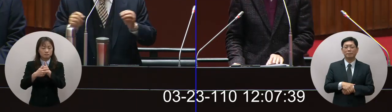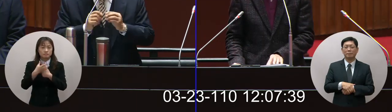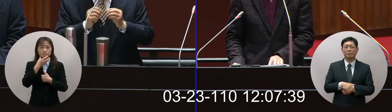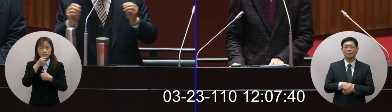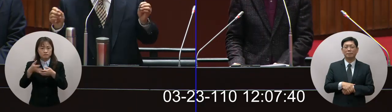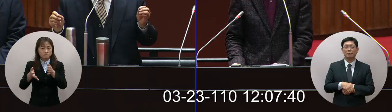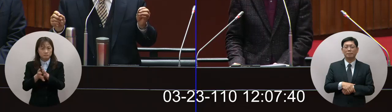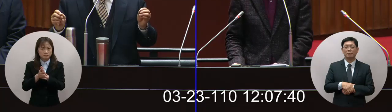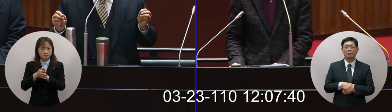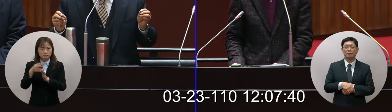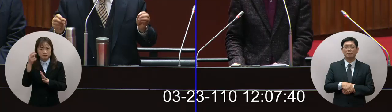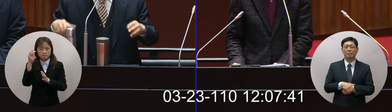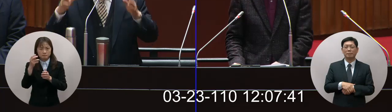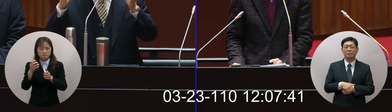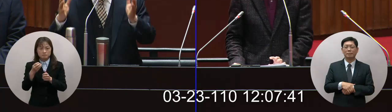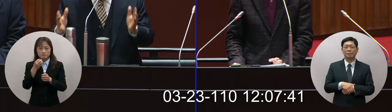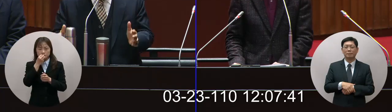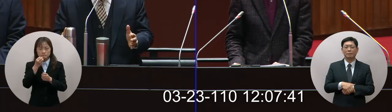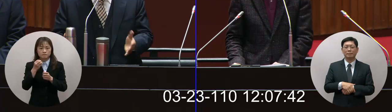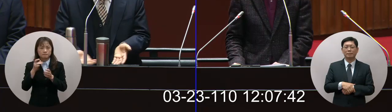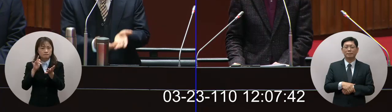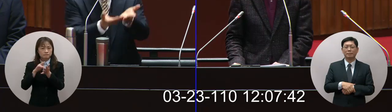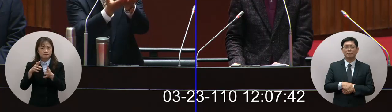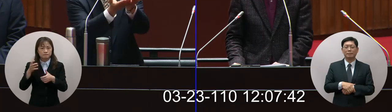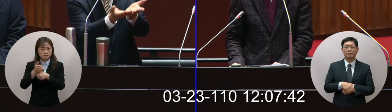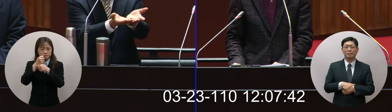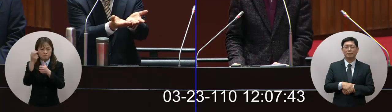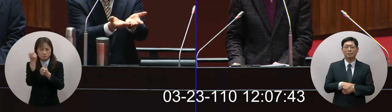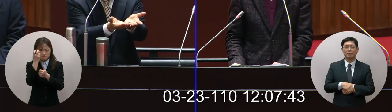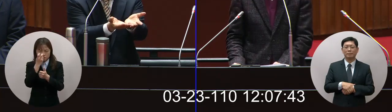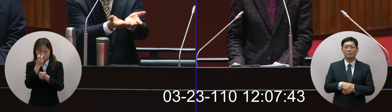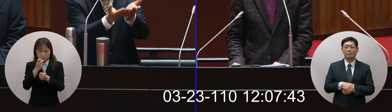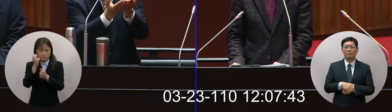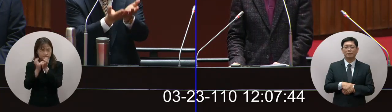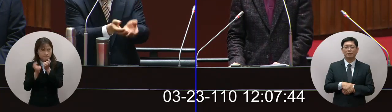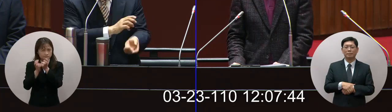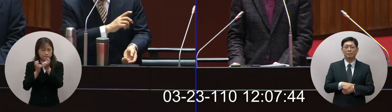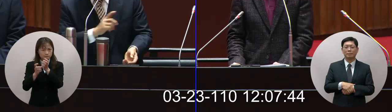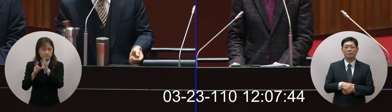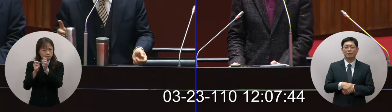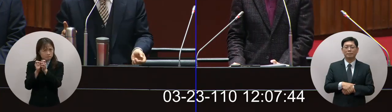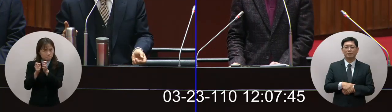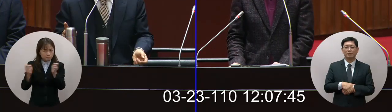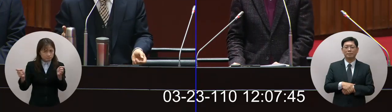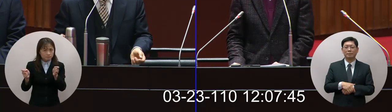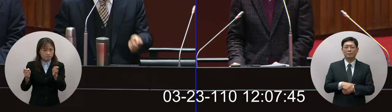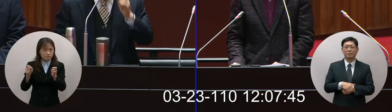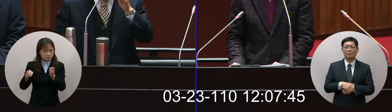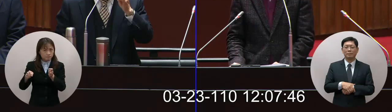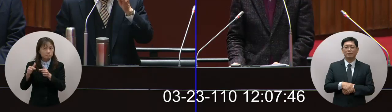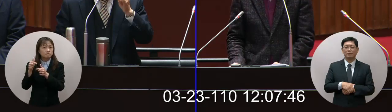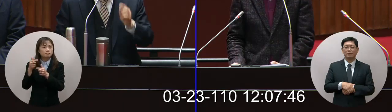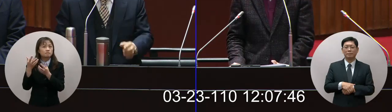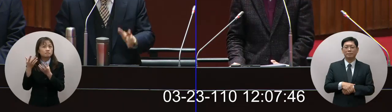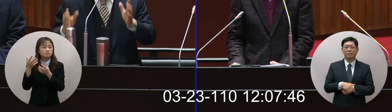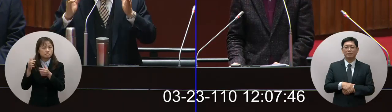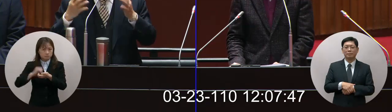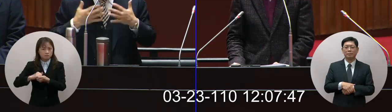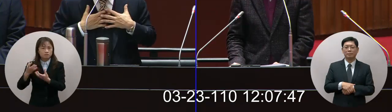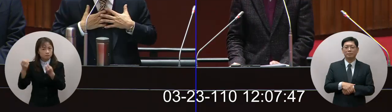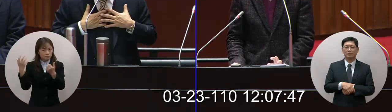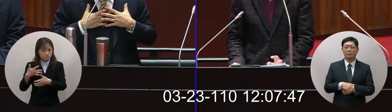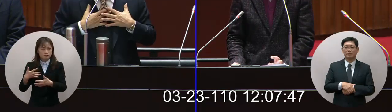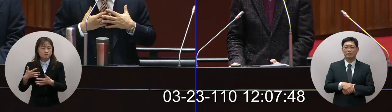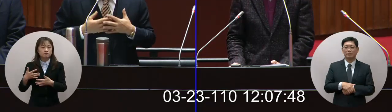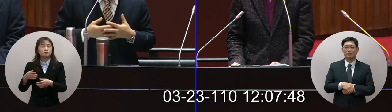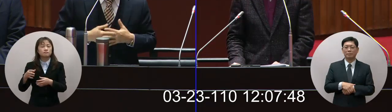查，所以相当一段时间检查安全以后，那提出来供给第一线医务人员最先打。那这个